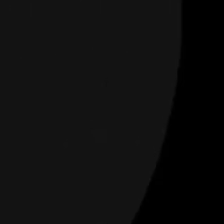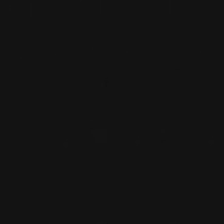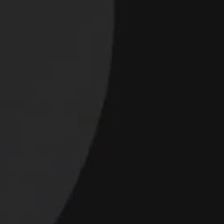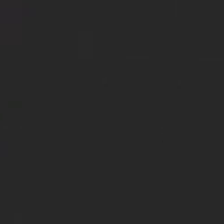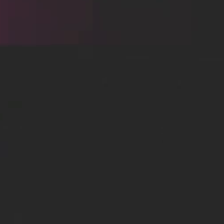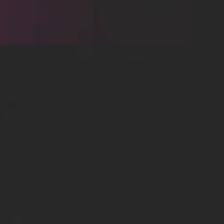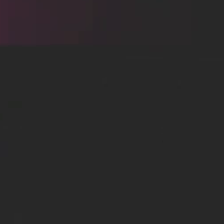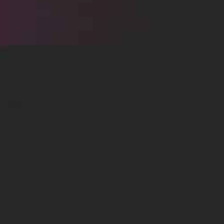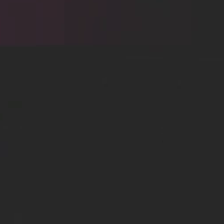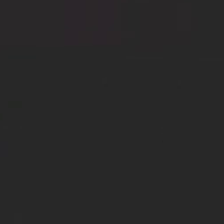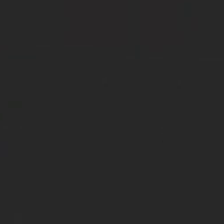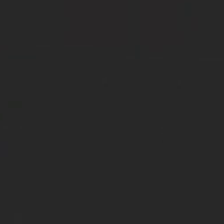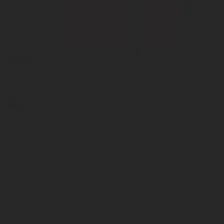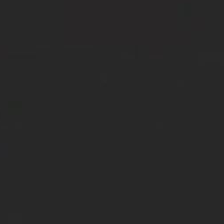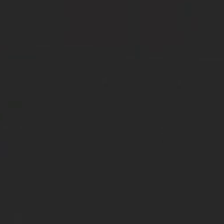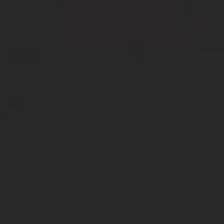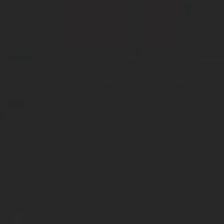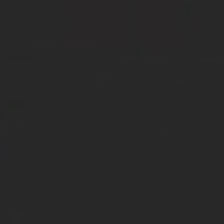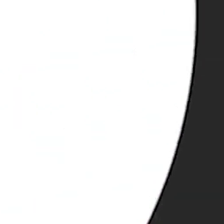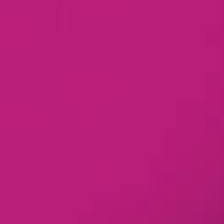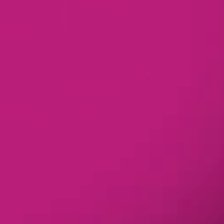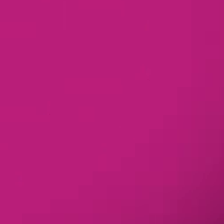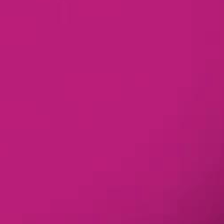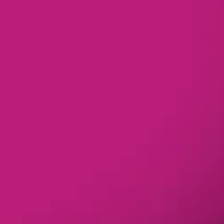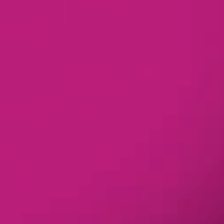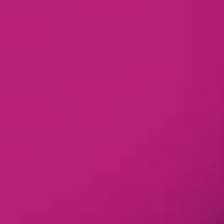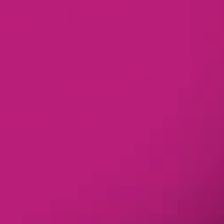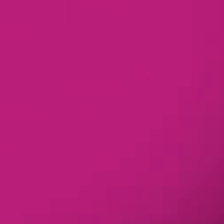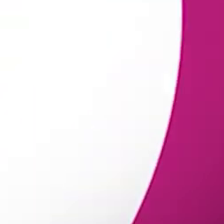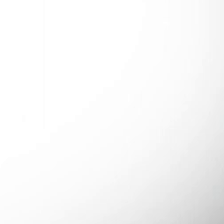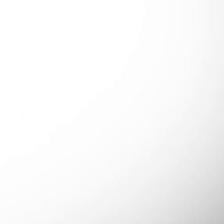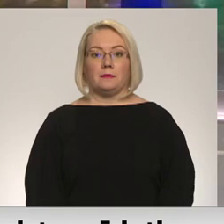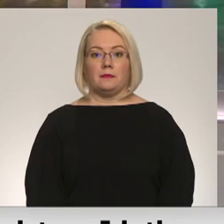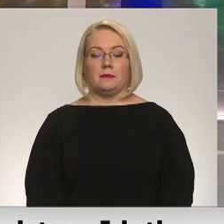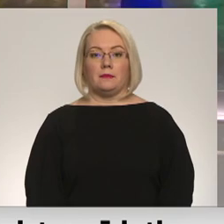Re, visi ēters ir te!